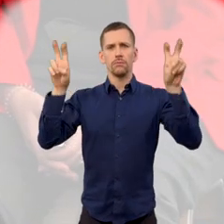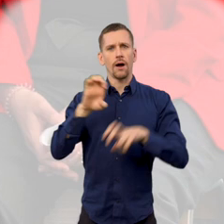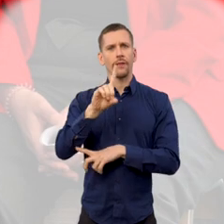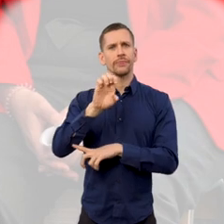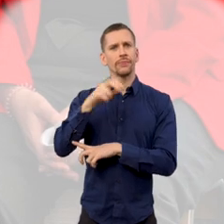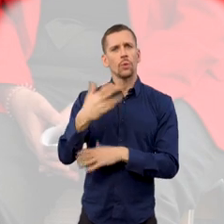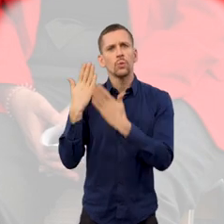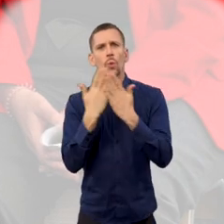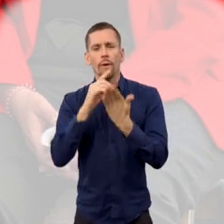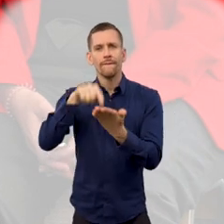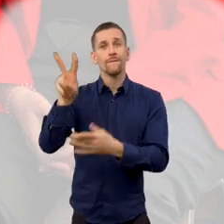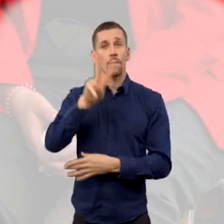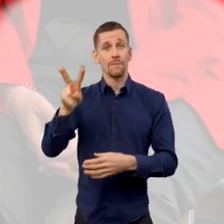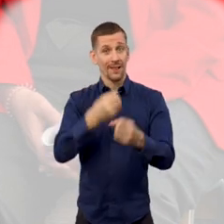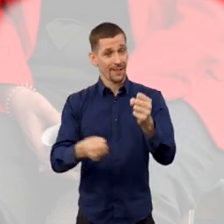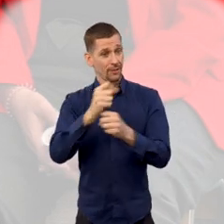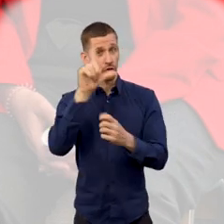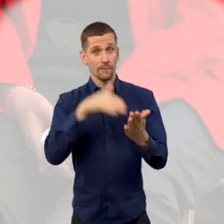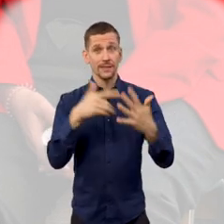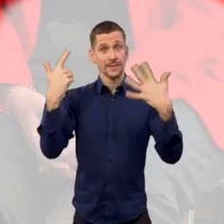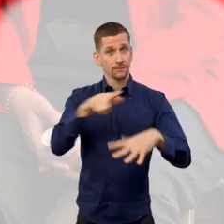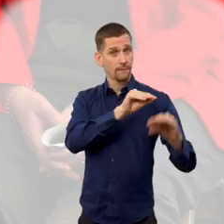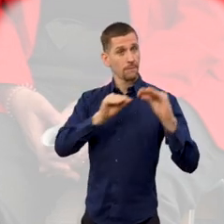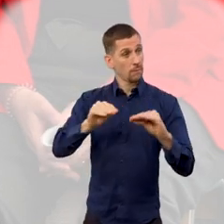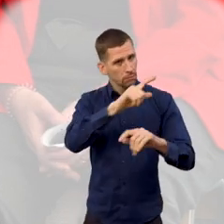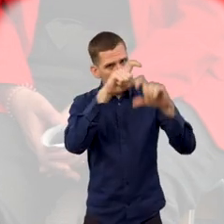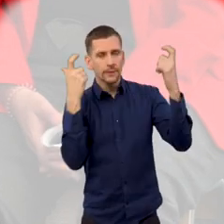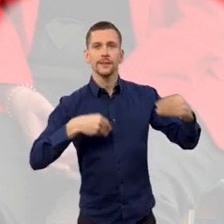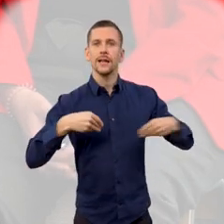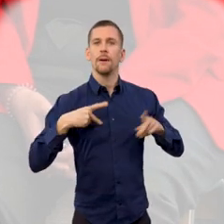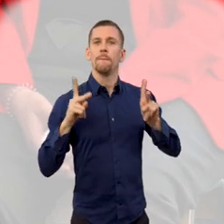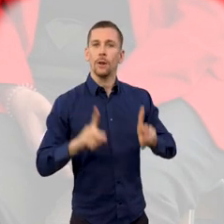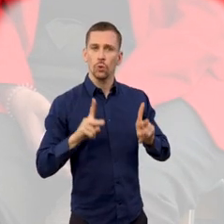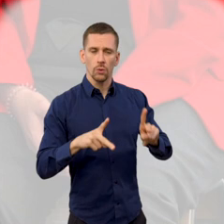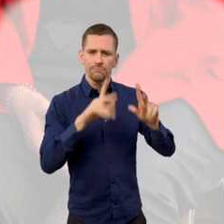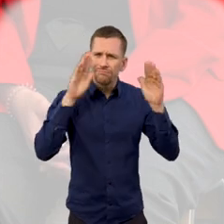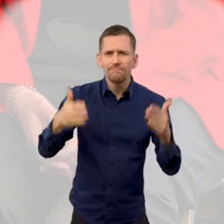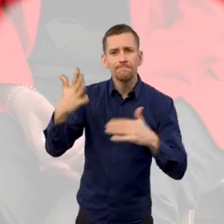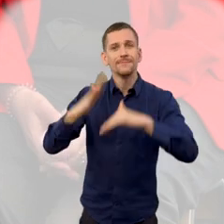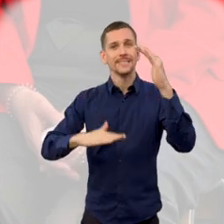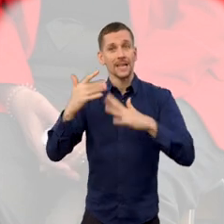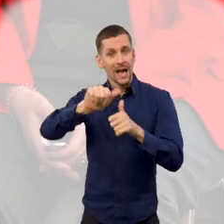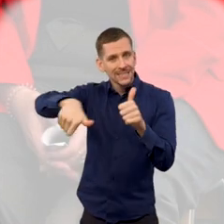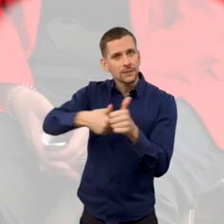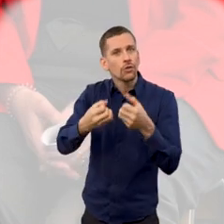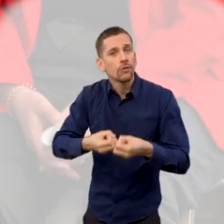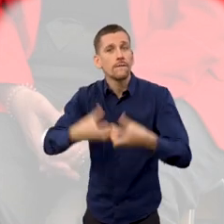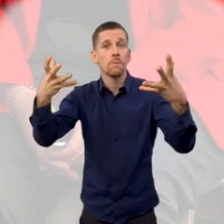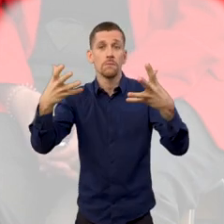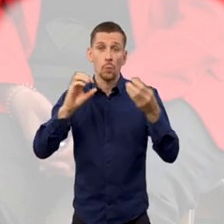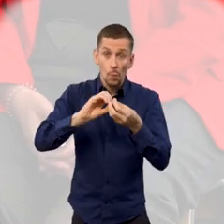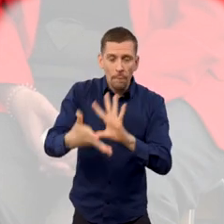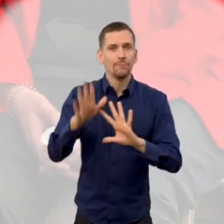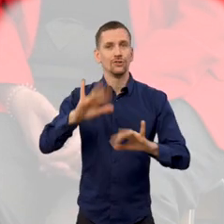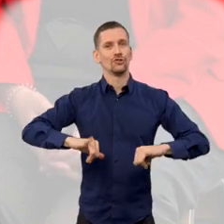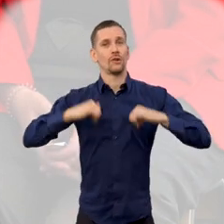métier d'assistant et d'assistante, développeur et développeuse web des jeunes de moins de 18 ans. Puisqu'il n'existait pas jusque-là de